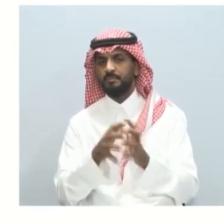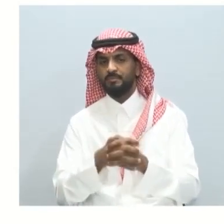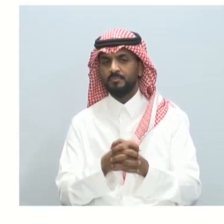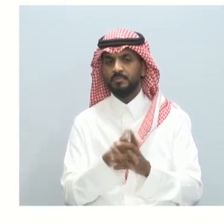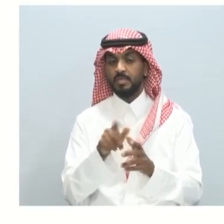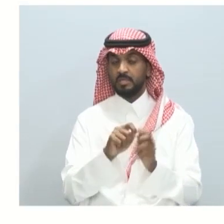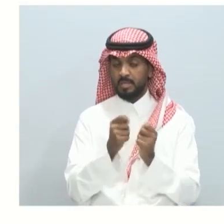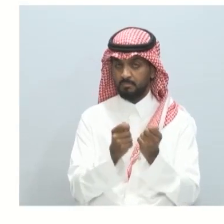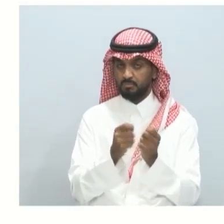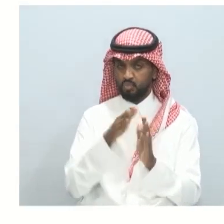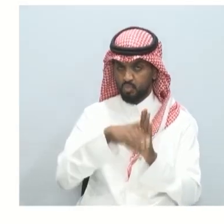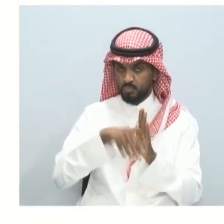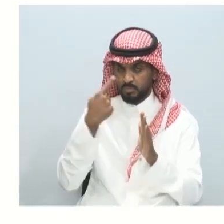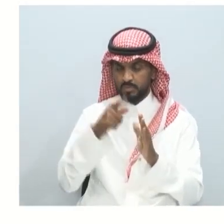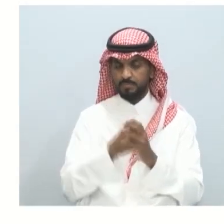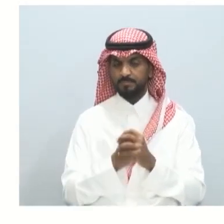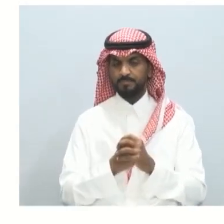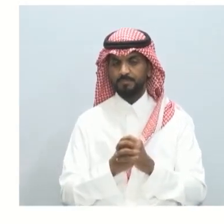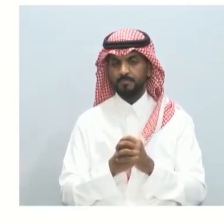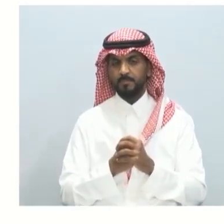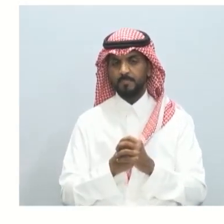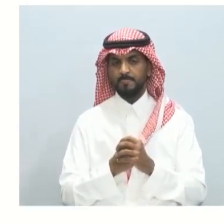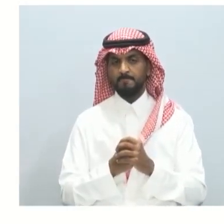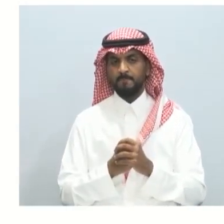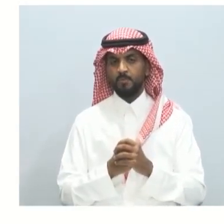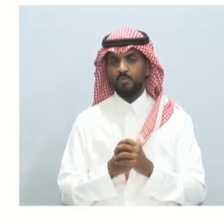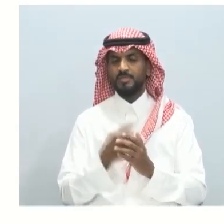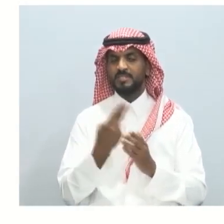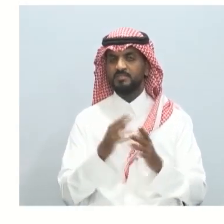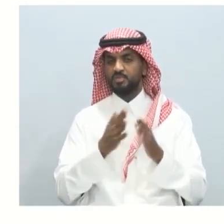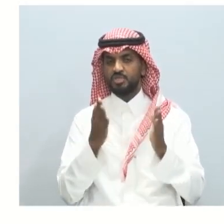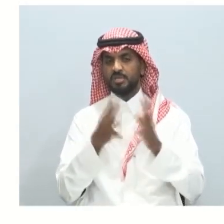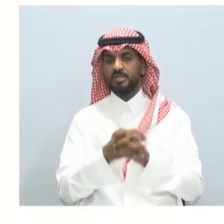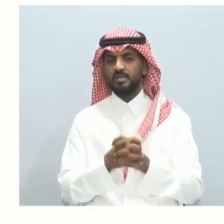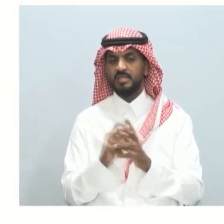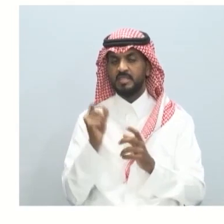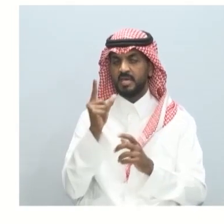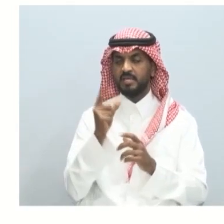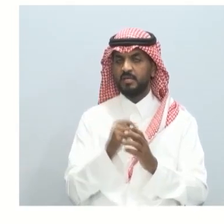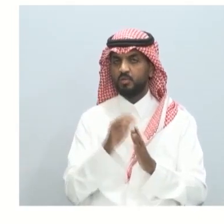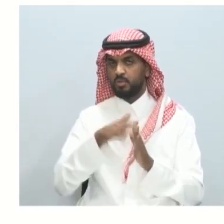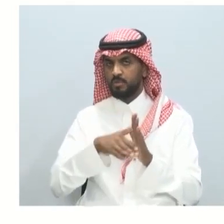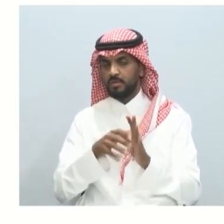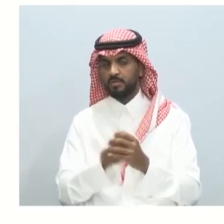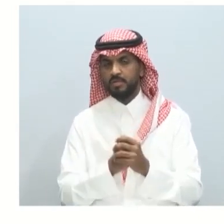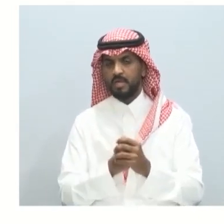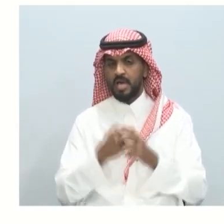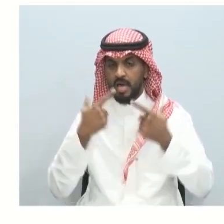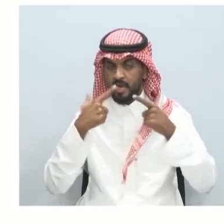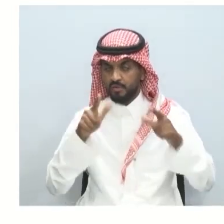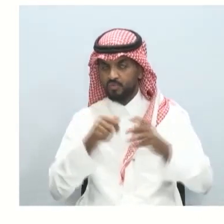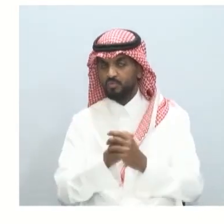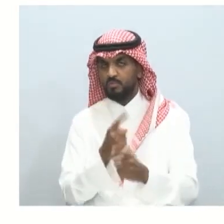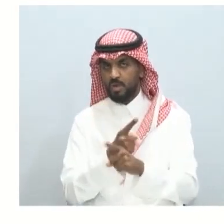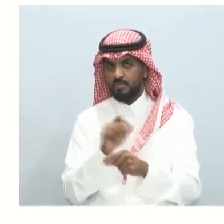عندك مقررات تصفح في حدود ع دقائق لكل مقرر وان ترسم شجره ذاكره لكل مقرر منها اعرض رسومك على المعلم